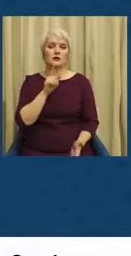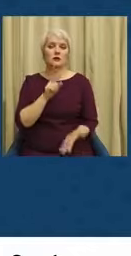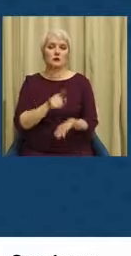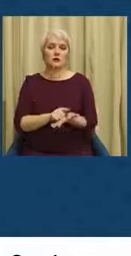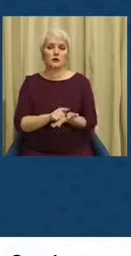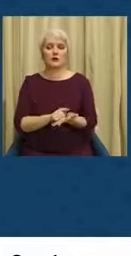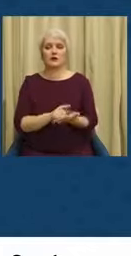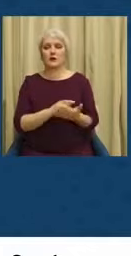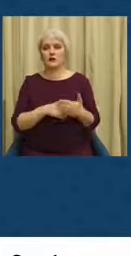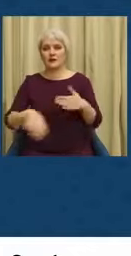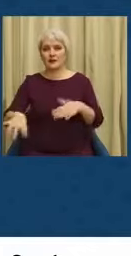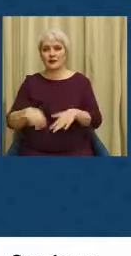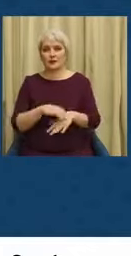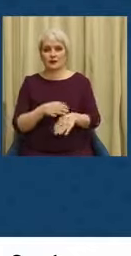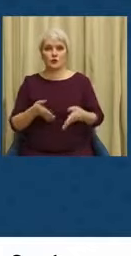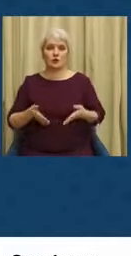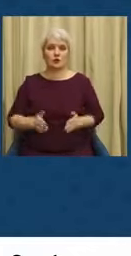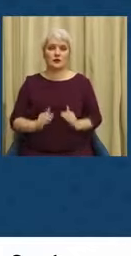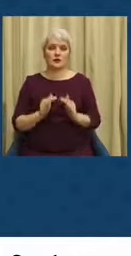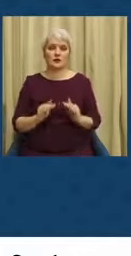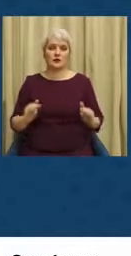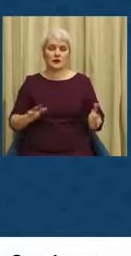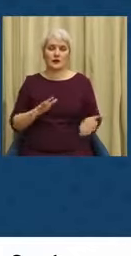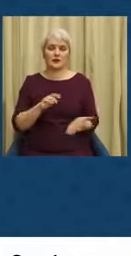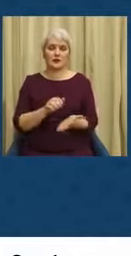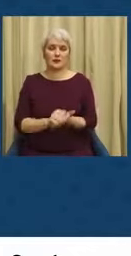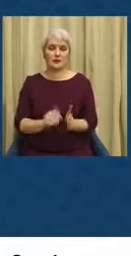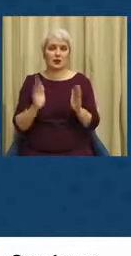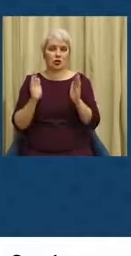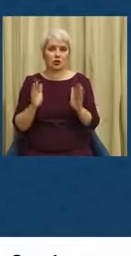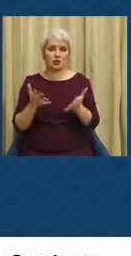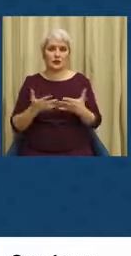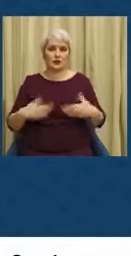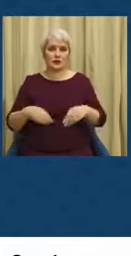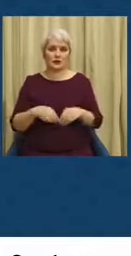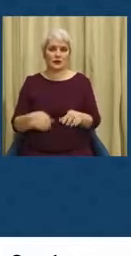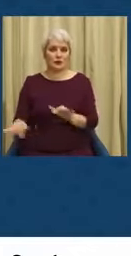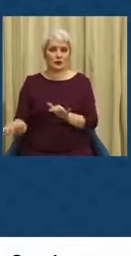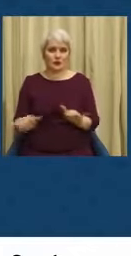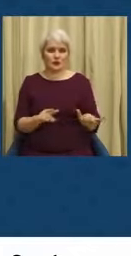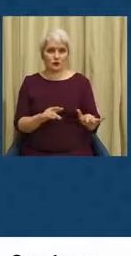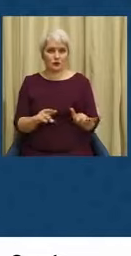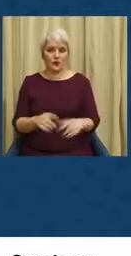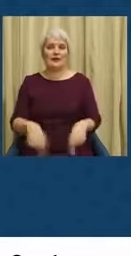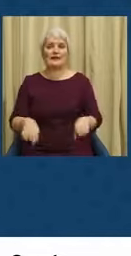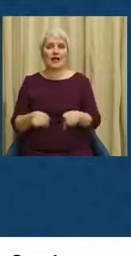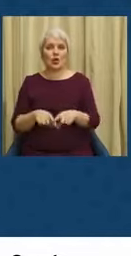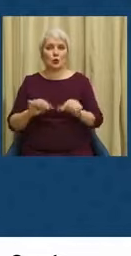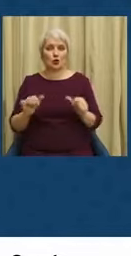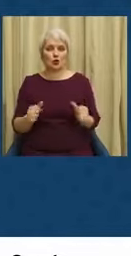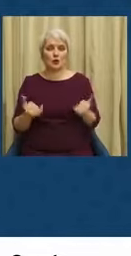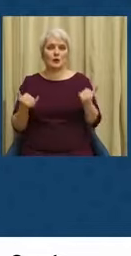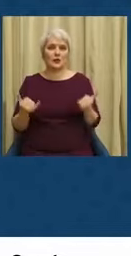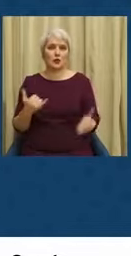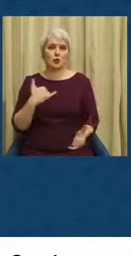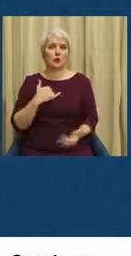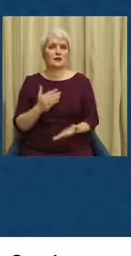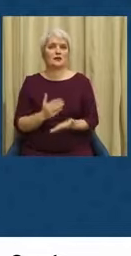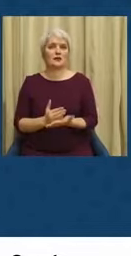там вийти заміж, народити дітей і займатися лише сімейними справами. І таким чином наразі в нас